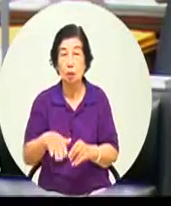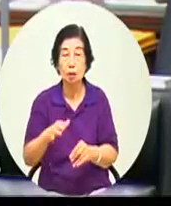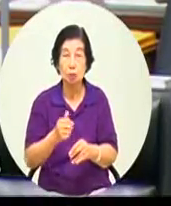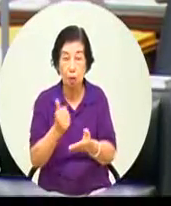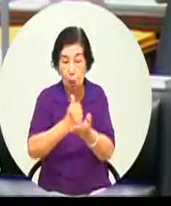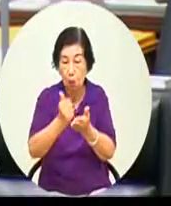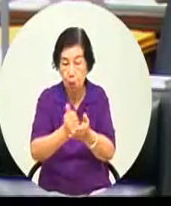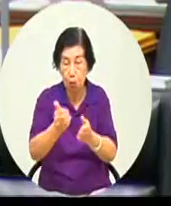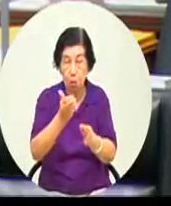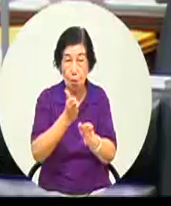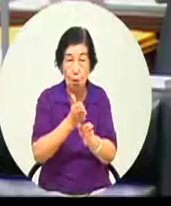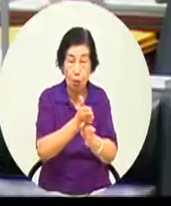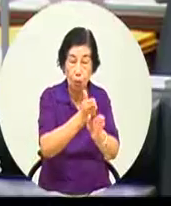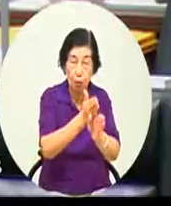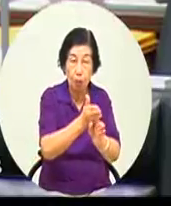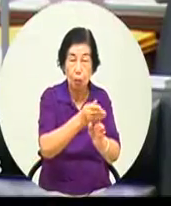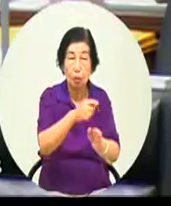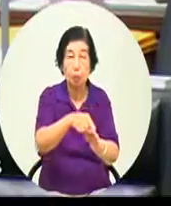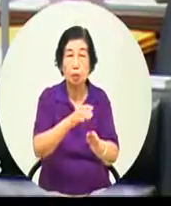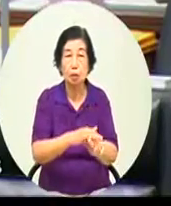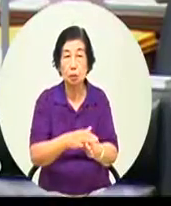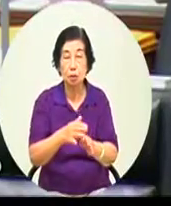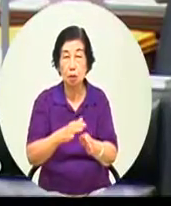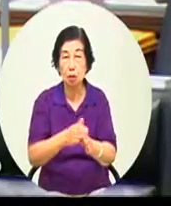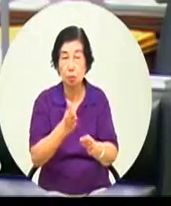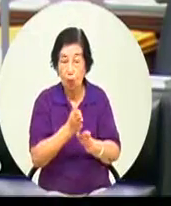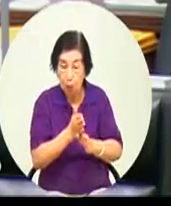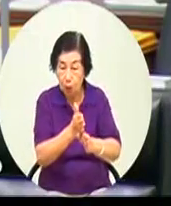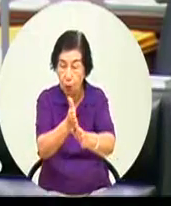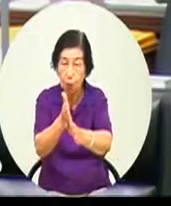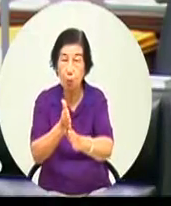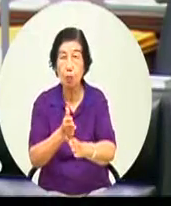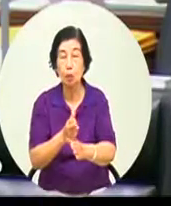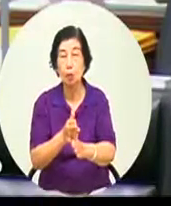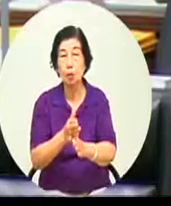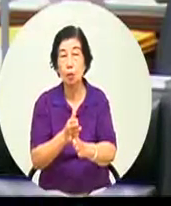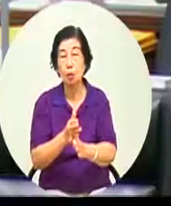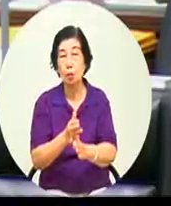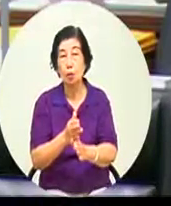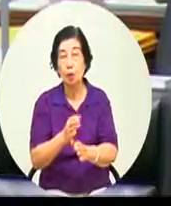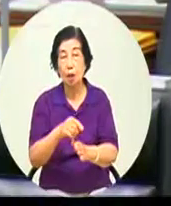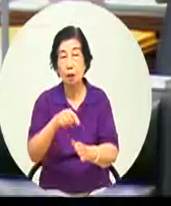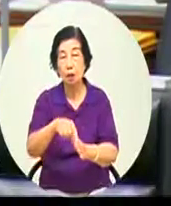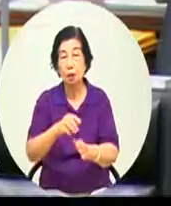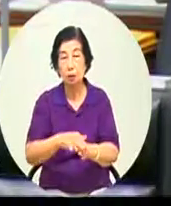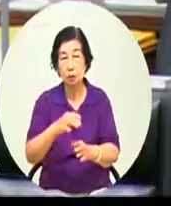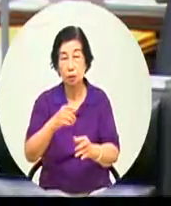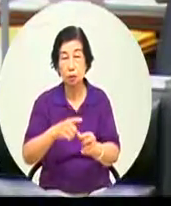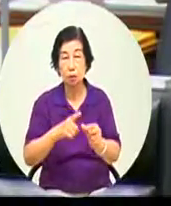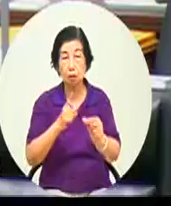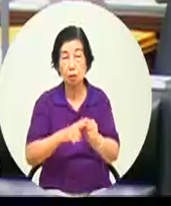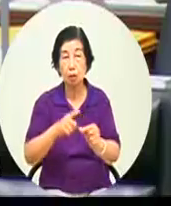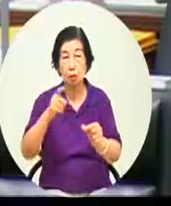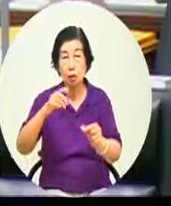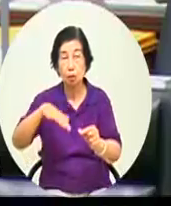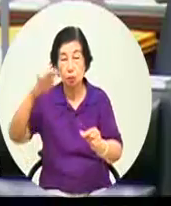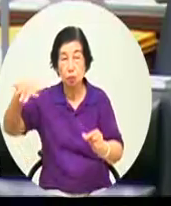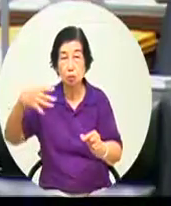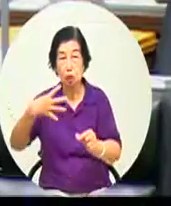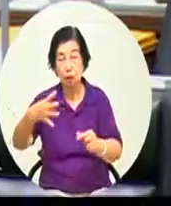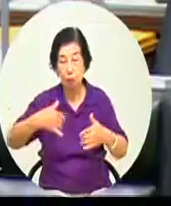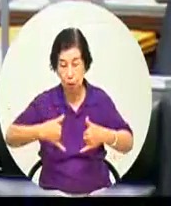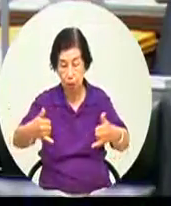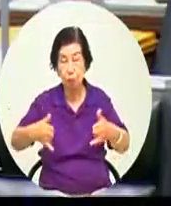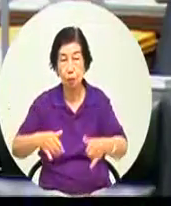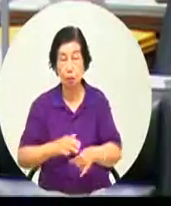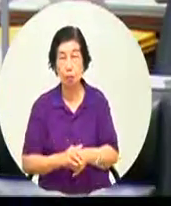边而已啊。但是他还是要走中山四路啊，是不是？那你们也没有规定说这几家厂商其实他可以走货柜车专用道，不要再把